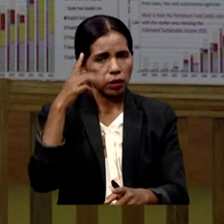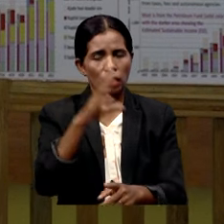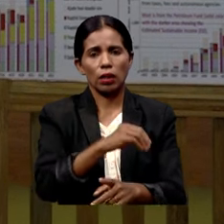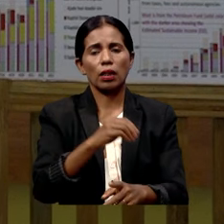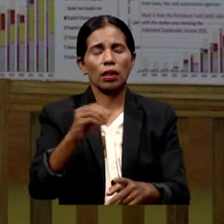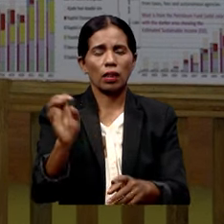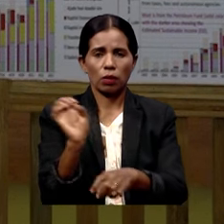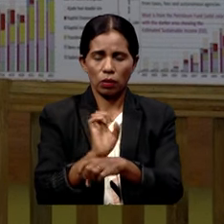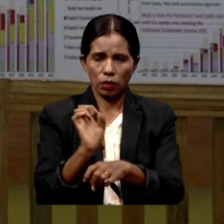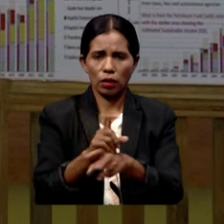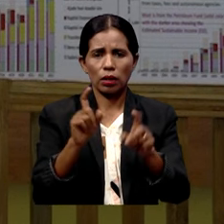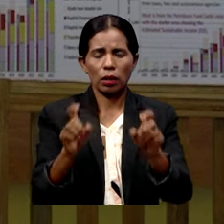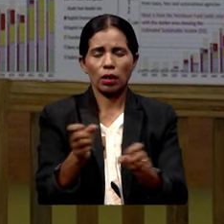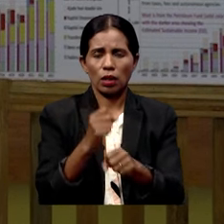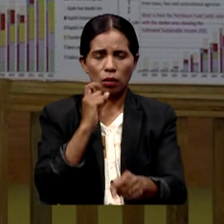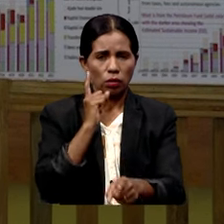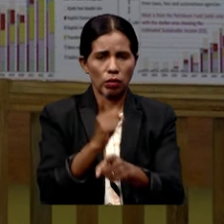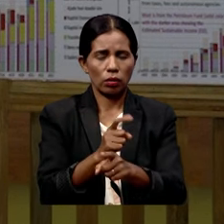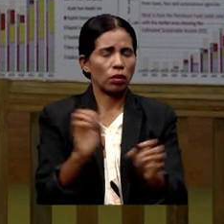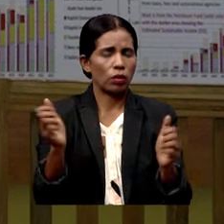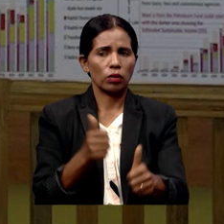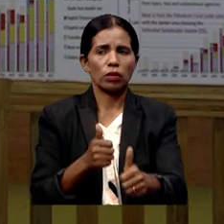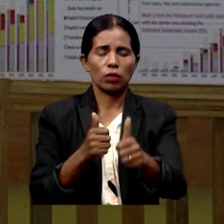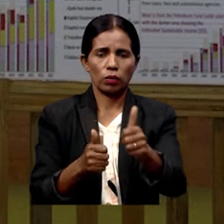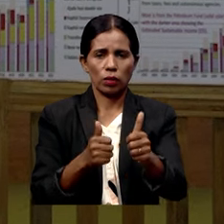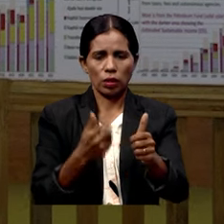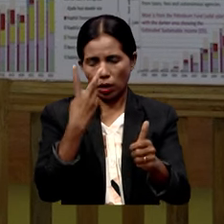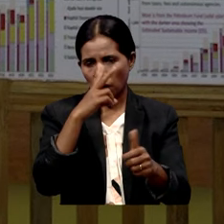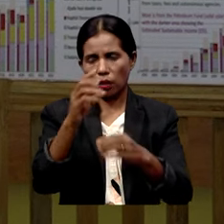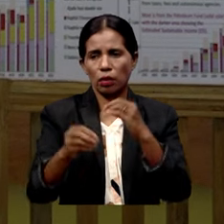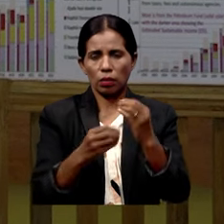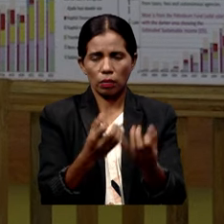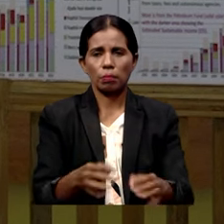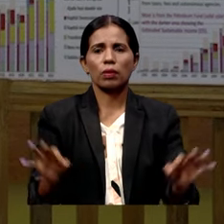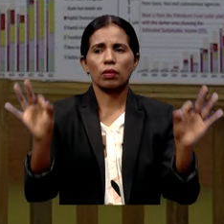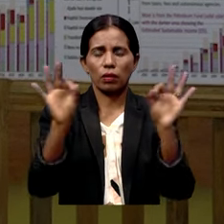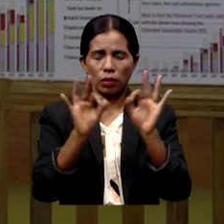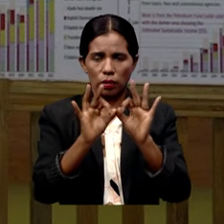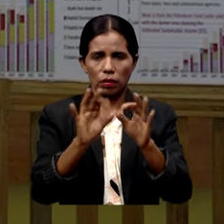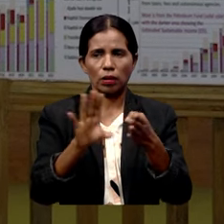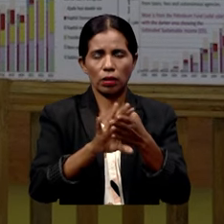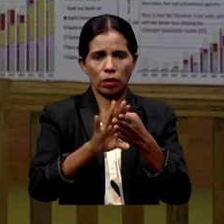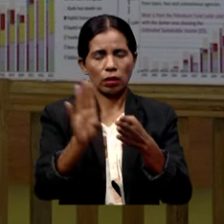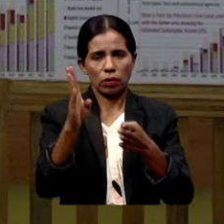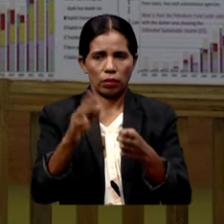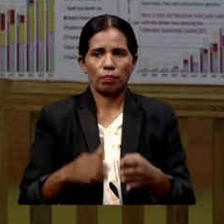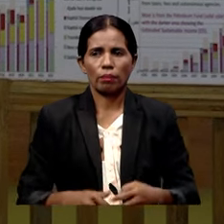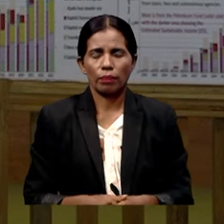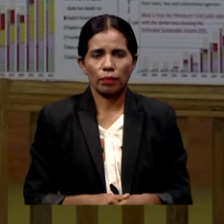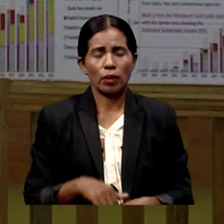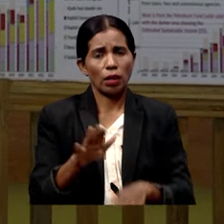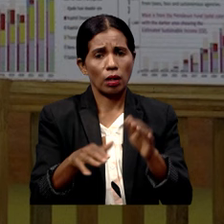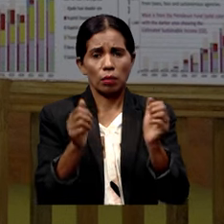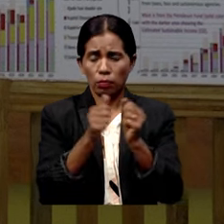ekonomi tinggi realistik laus tuir slogan ba prioritari elektoral ini. Lau hamutuk